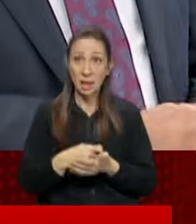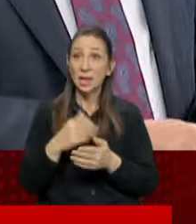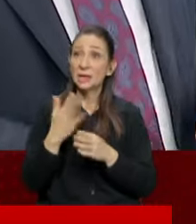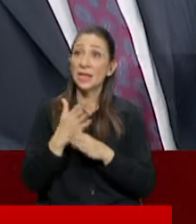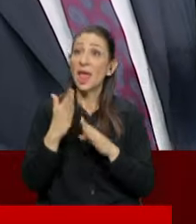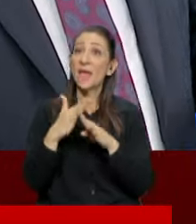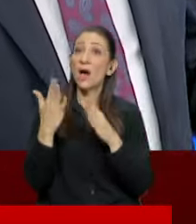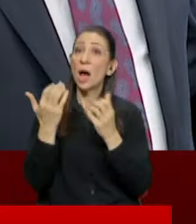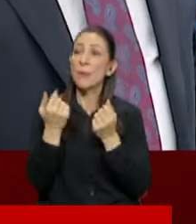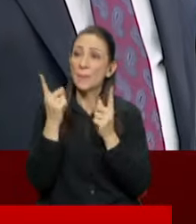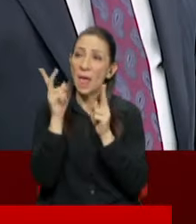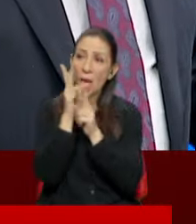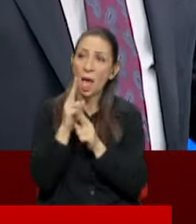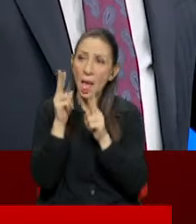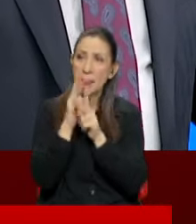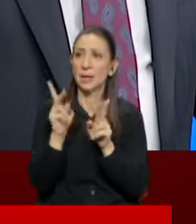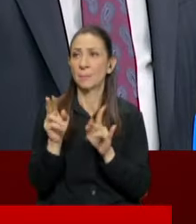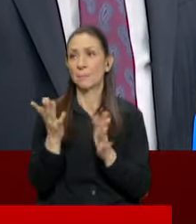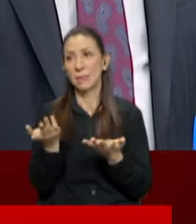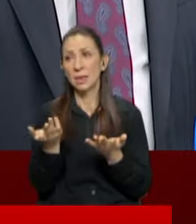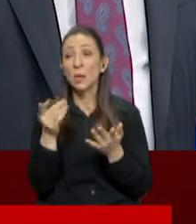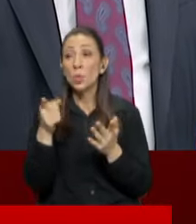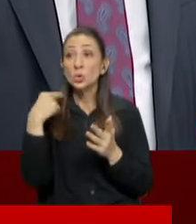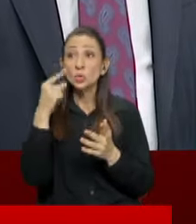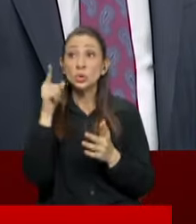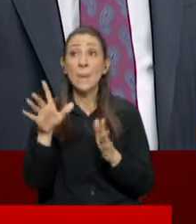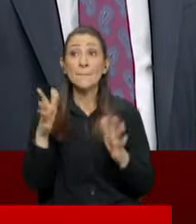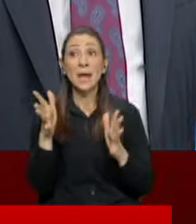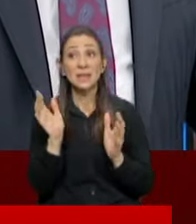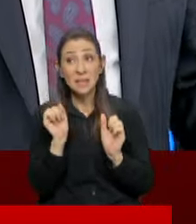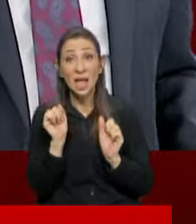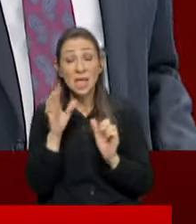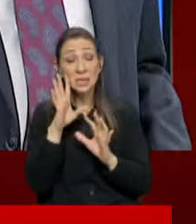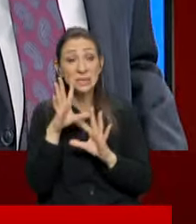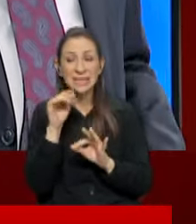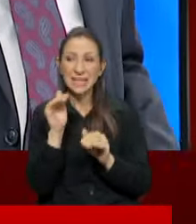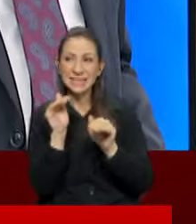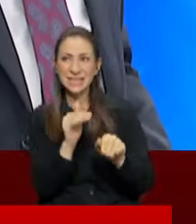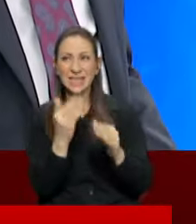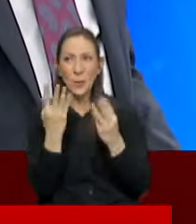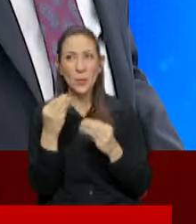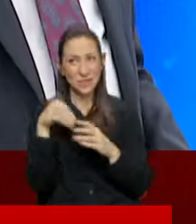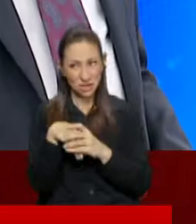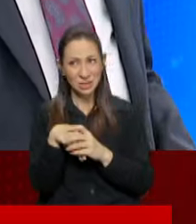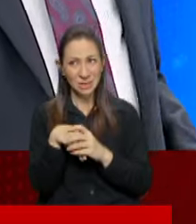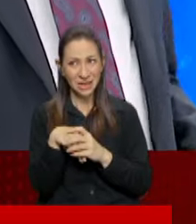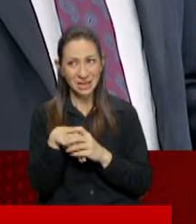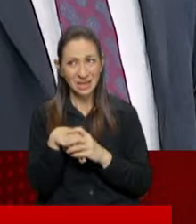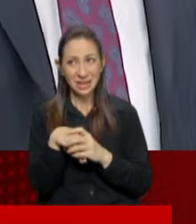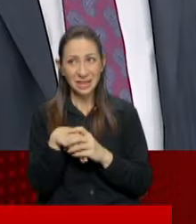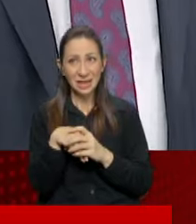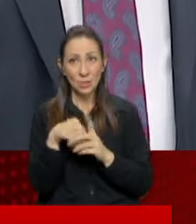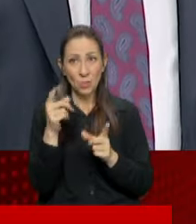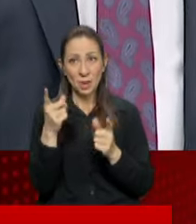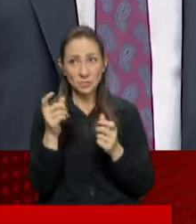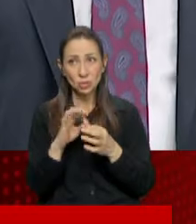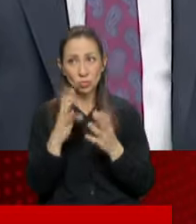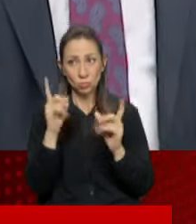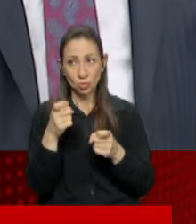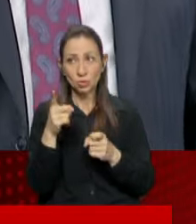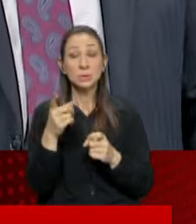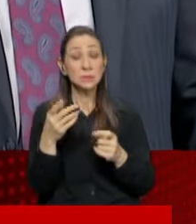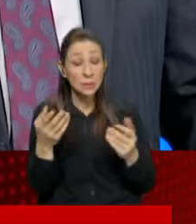burada, ev alabilmek artık bir hayal haline geldi. Belki de bu yüzden hani insanlara destek olmak için mi böyle bir adım atıyorsunuz?